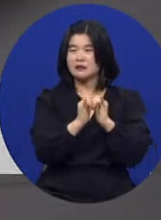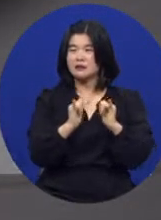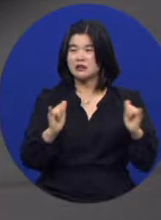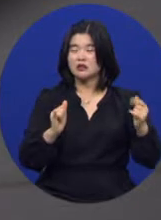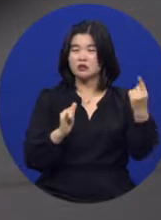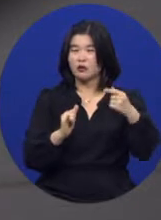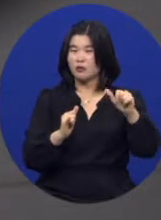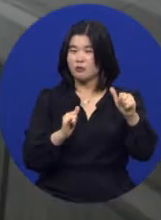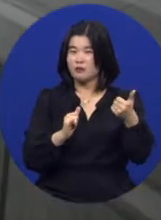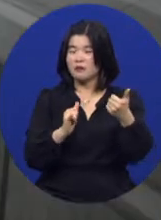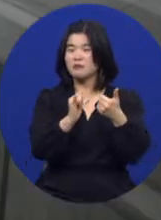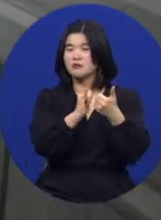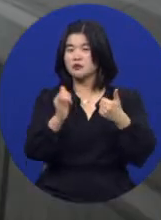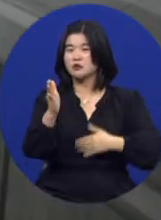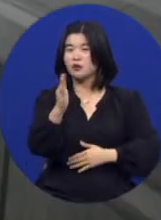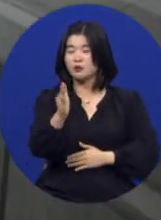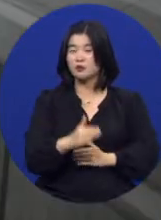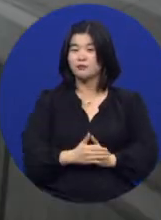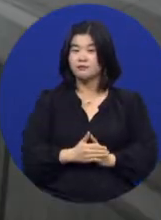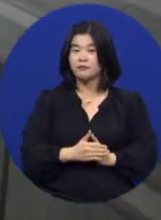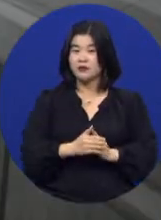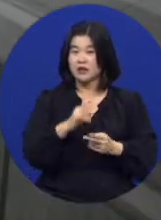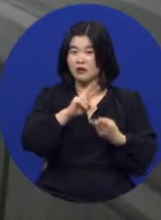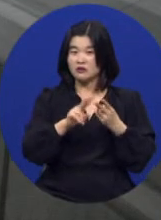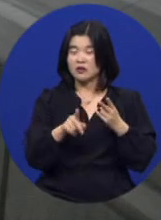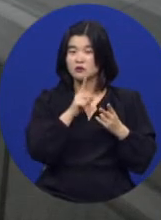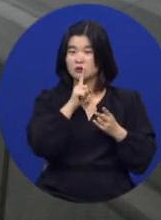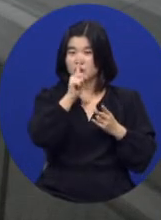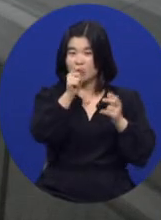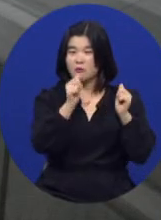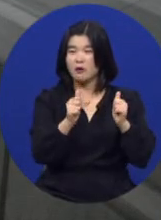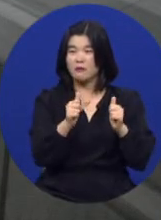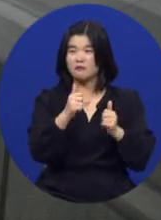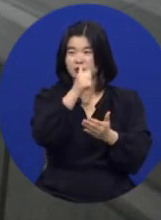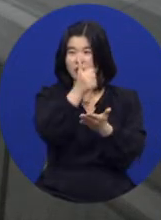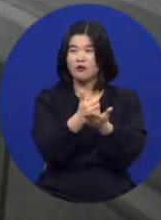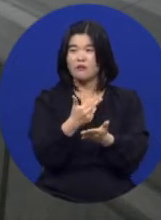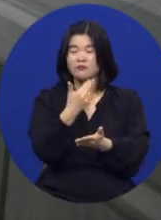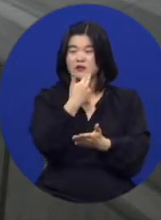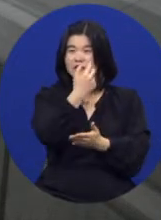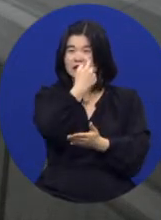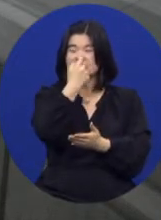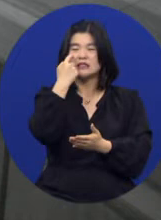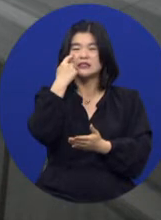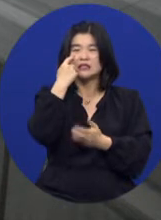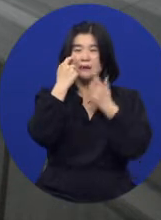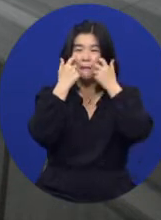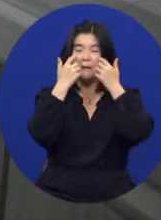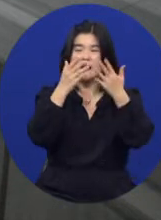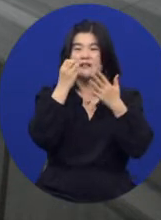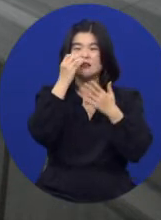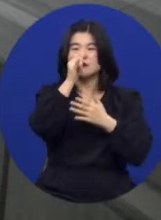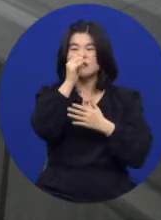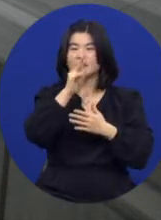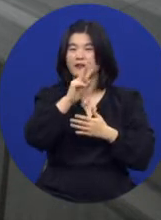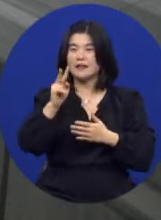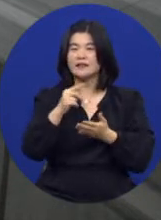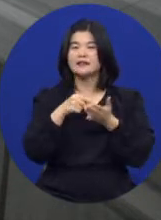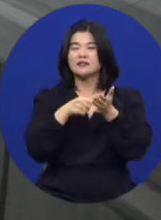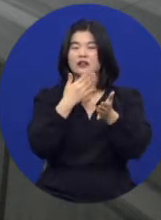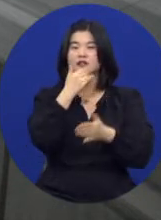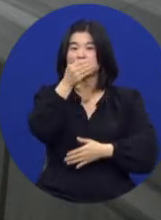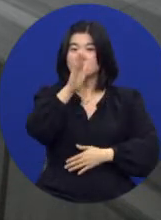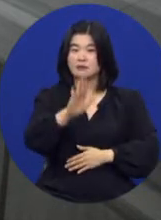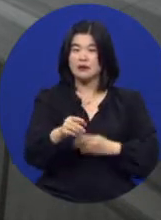수용인은 1,500여 명. 형사소송법상 재심은 무죄를 입증할 명백한 증거가 새로 발견돼야 청구할 수